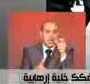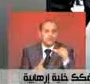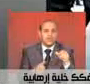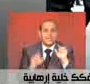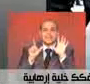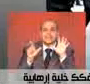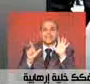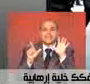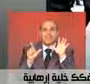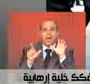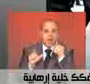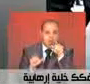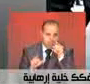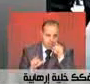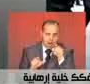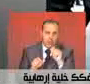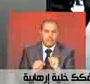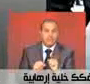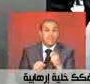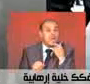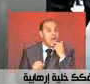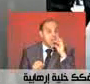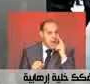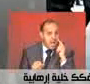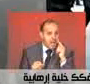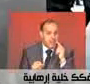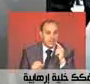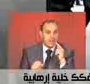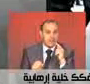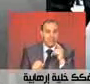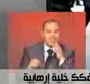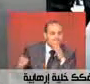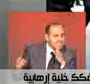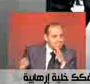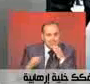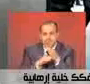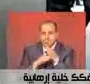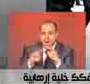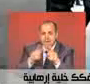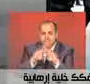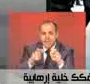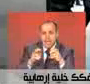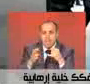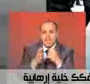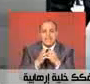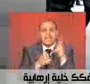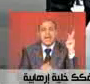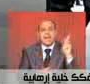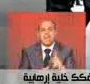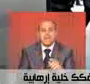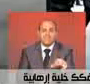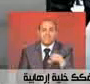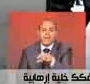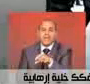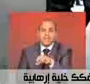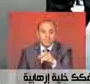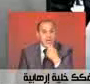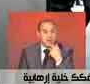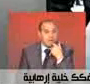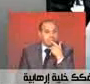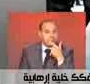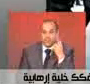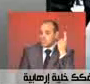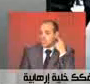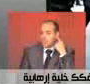السبعة المكونة لها، وذلك إثر عمليات مداهمة وتفتيش بمدينة جبلي وأحوازها. وحسب ما أفاد